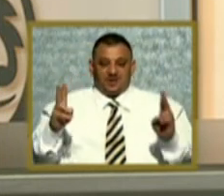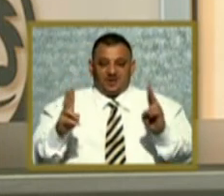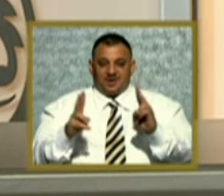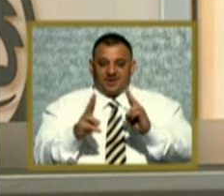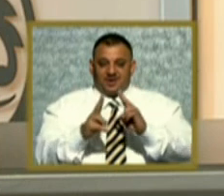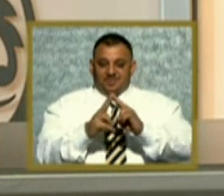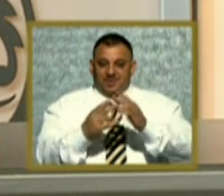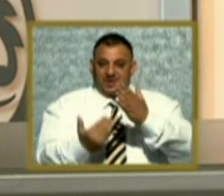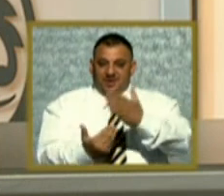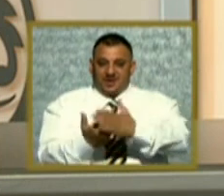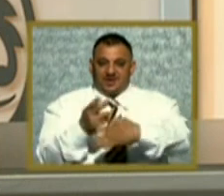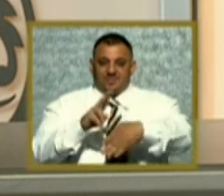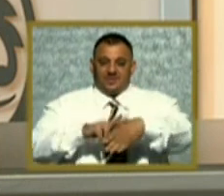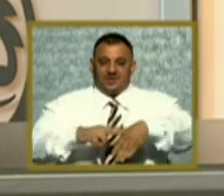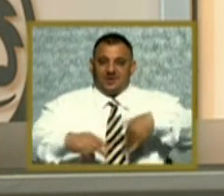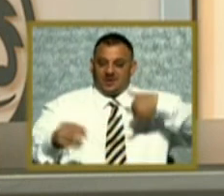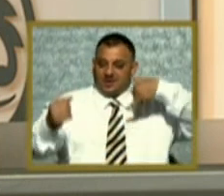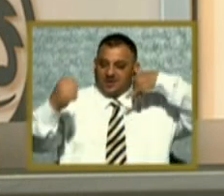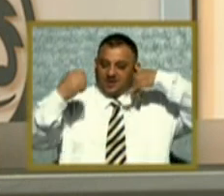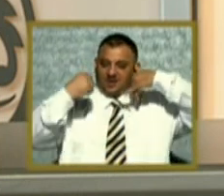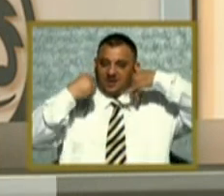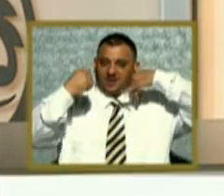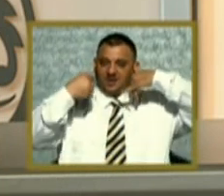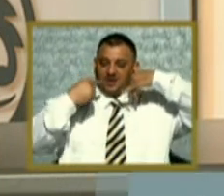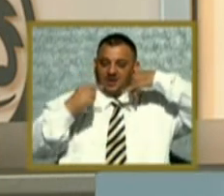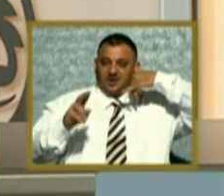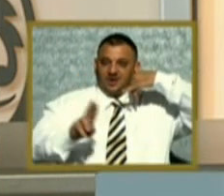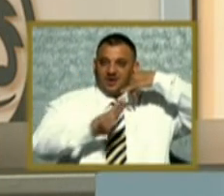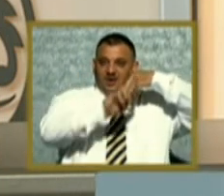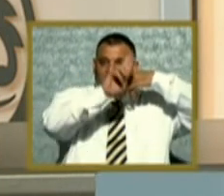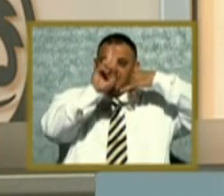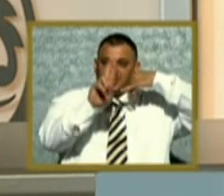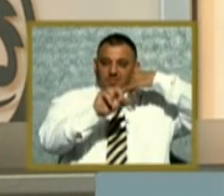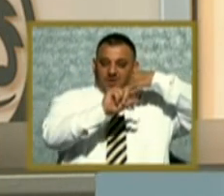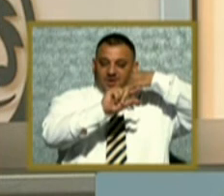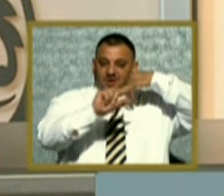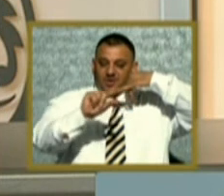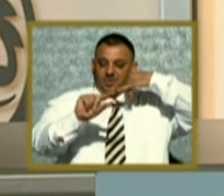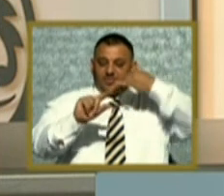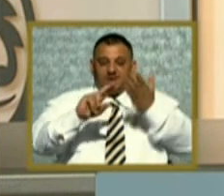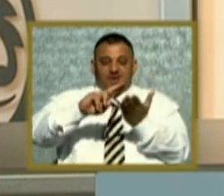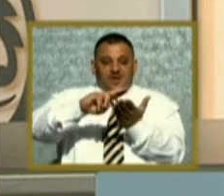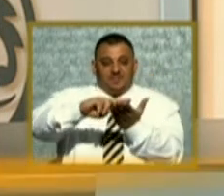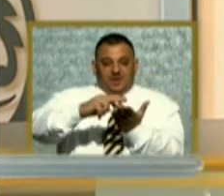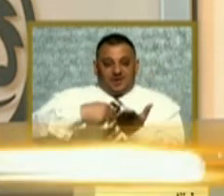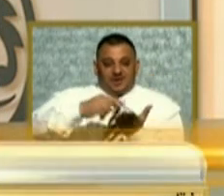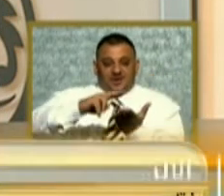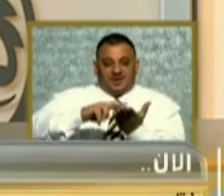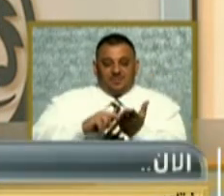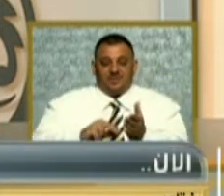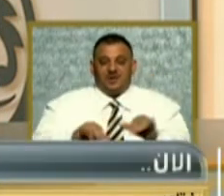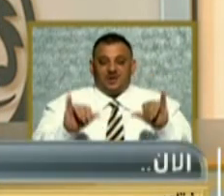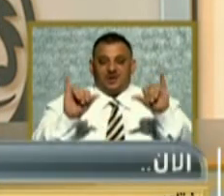هذا اللقاء المتجدد من برنامجكم، والذي نجيب فيه على أسئلتكم واستفساراتكم الدينية والشرعية والاجتماعية